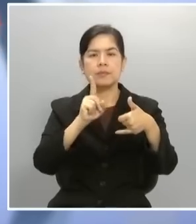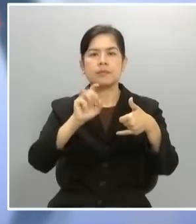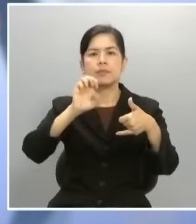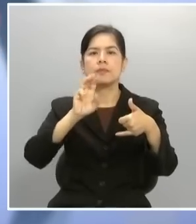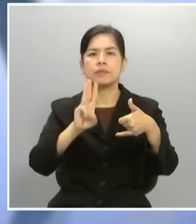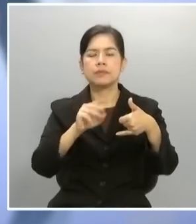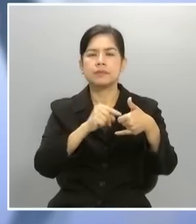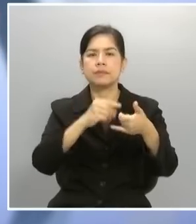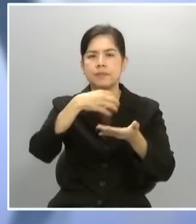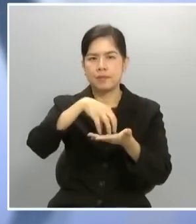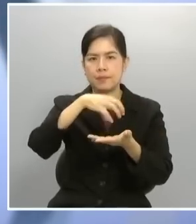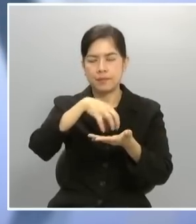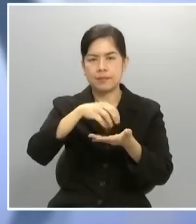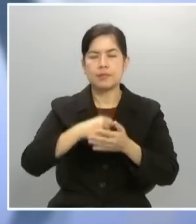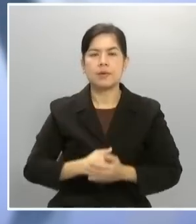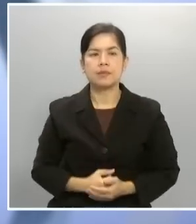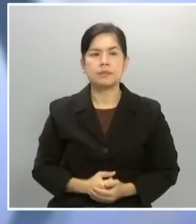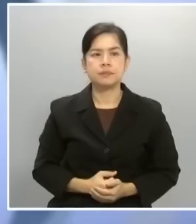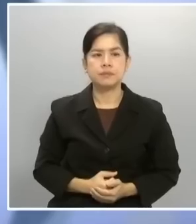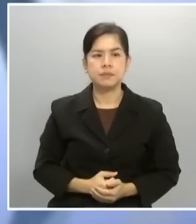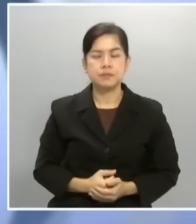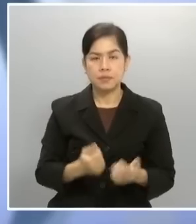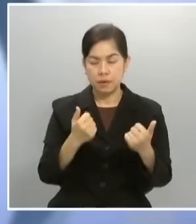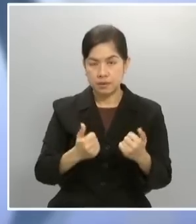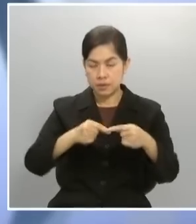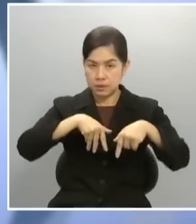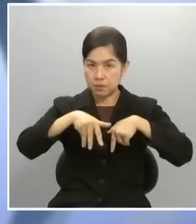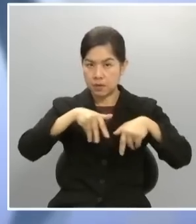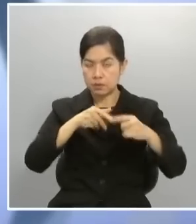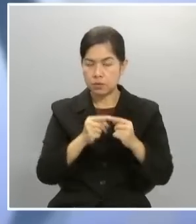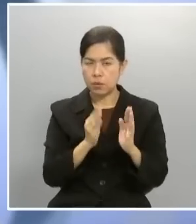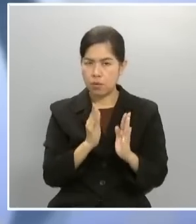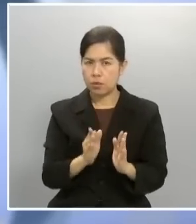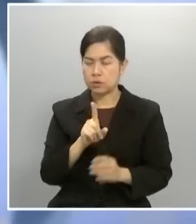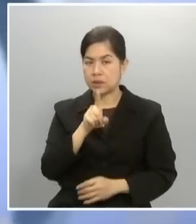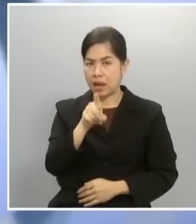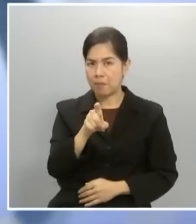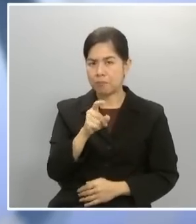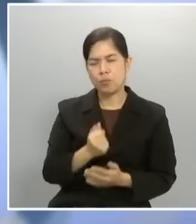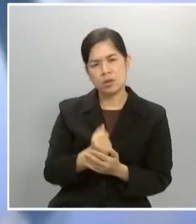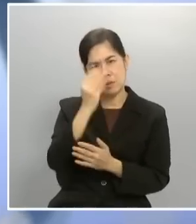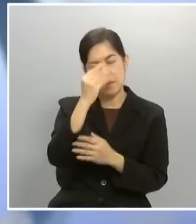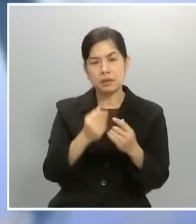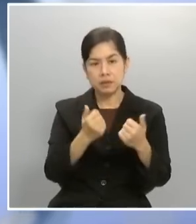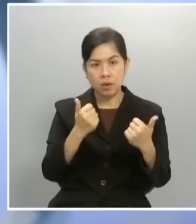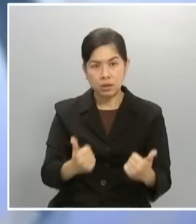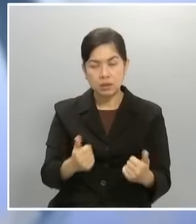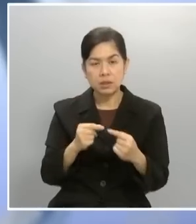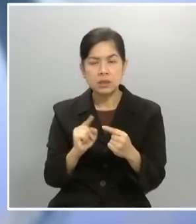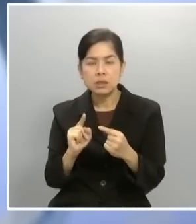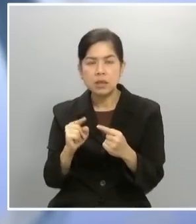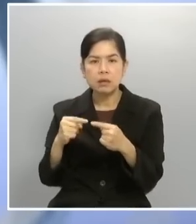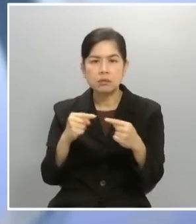ครับนอกเหนือจากนั้นหลายคนก็ถามว่าอ้าวแล้วยังไงล่ะณวันนี้จะเป็นยังไงต่อไป